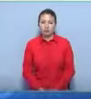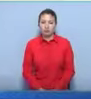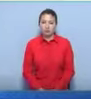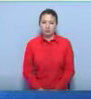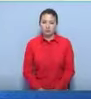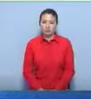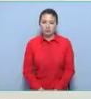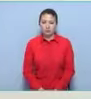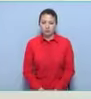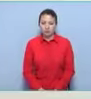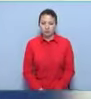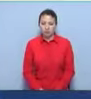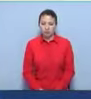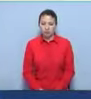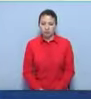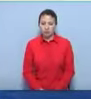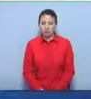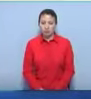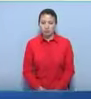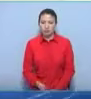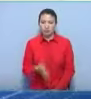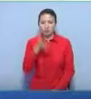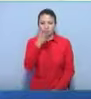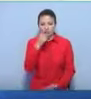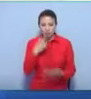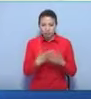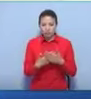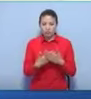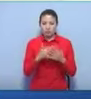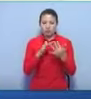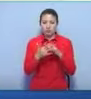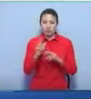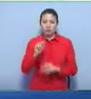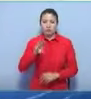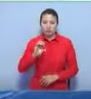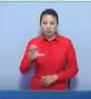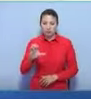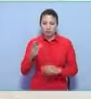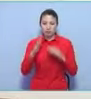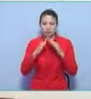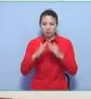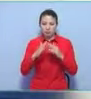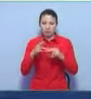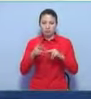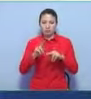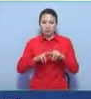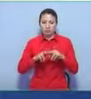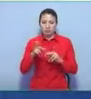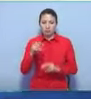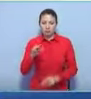Ай күніміз жетіп, сол жерде бір ауылдағы сол Ақтас деген үйдегі бір үйесінің аты